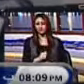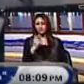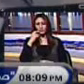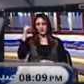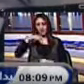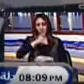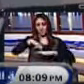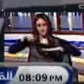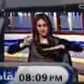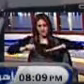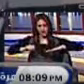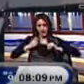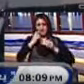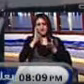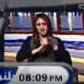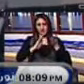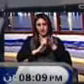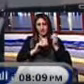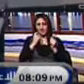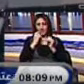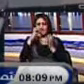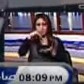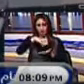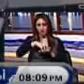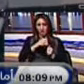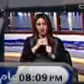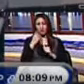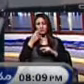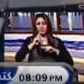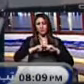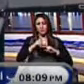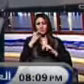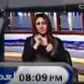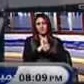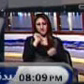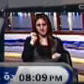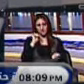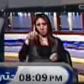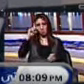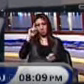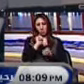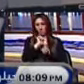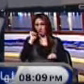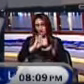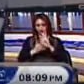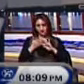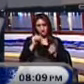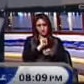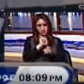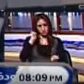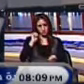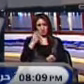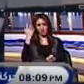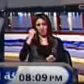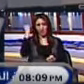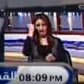النهارده محكمة جنايات جنوب القاهرة المنعقدة بأكاديمية الشرطة قررت إخلاء سبيل الرئيس السابق محمد حسني مبارك في قضية